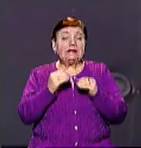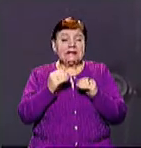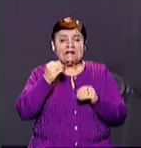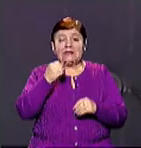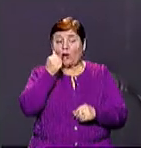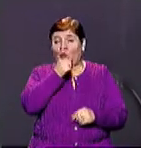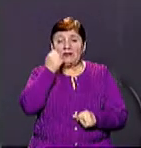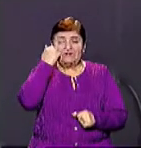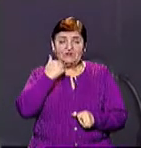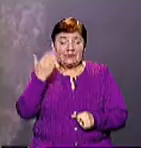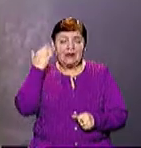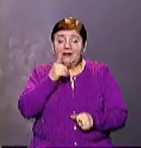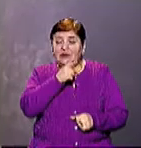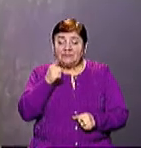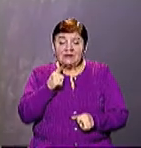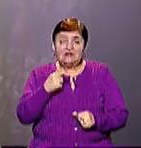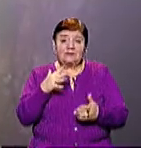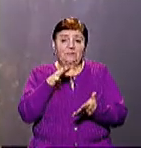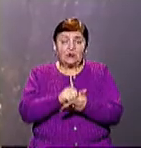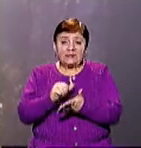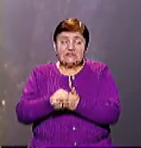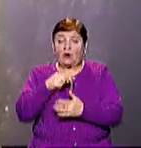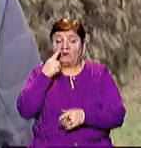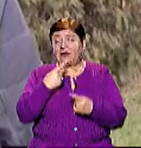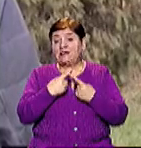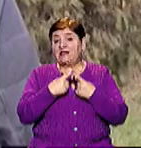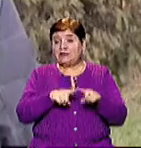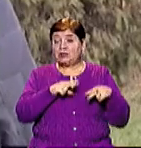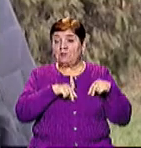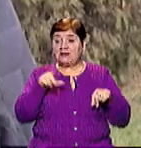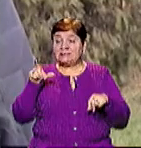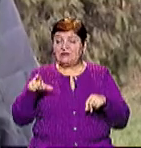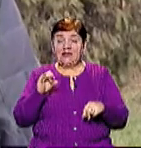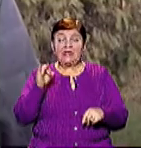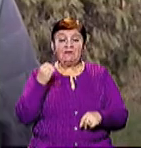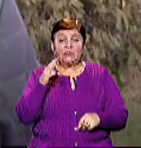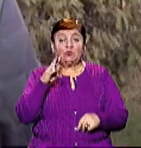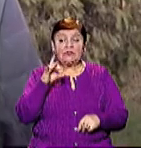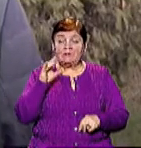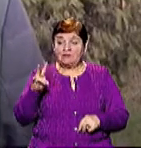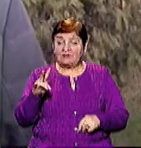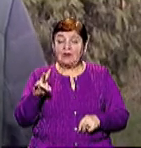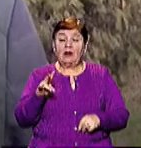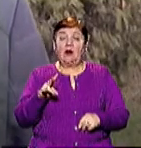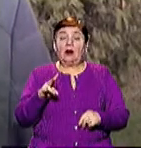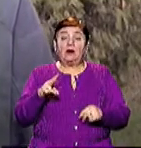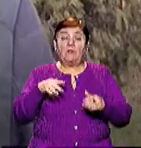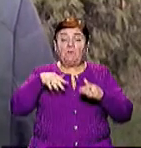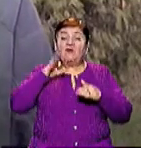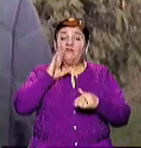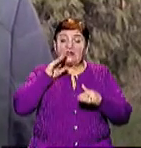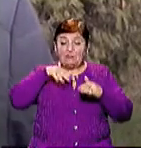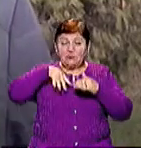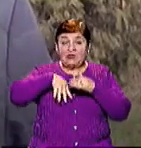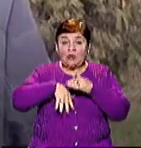перепадами температури котли час від часу виходять з ладу, розповідає технічний працівник 15-ї школи Іван Фулим. Потік котел